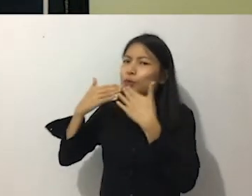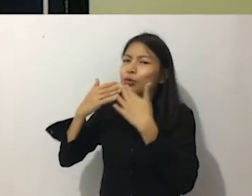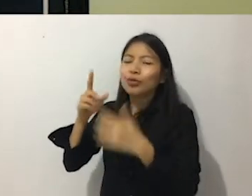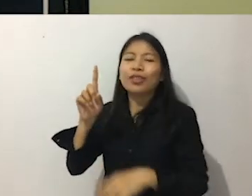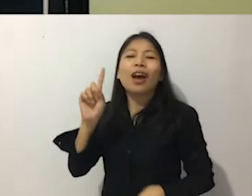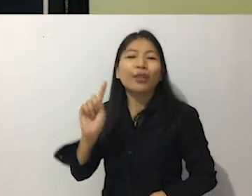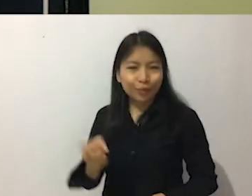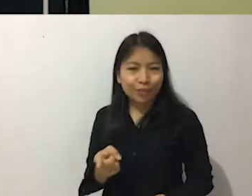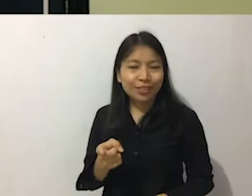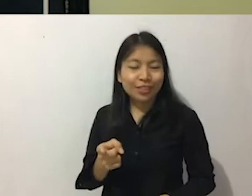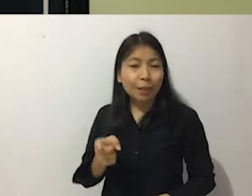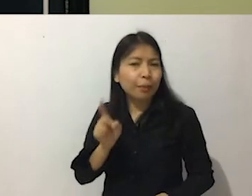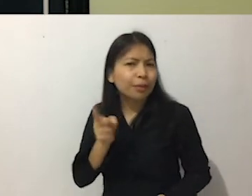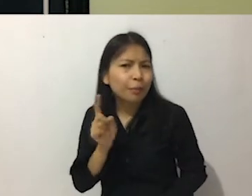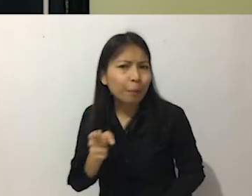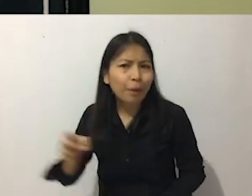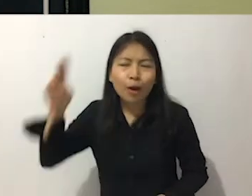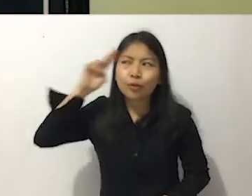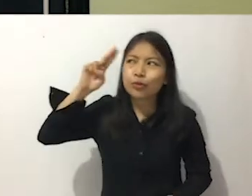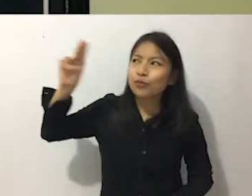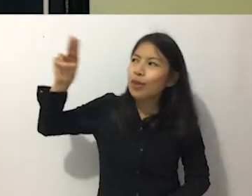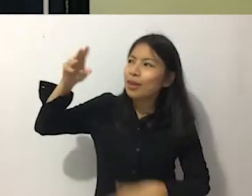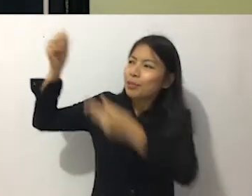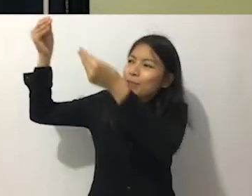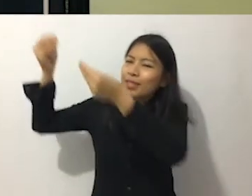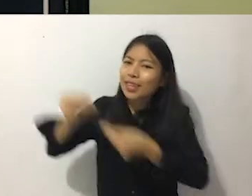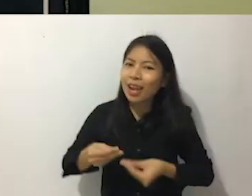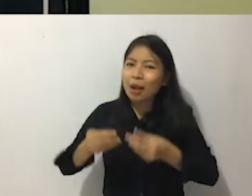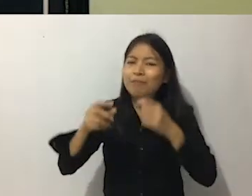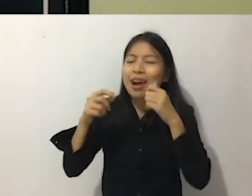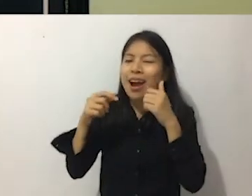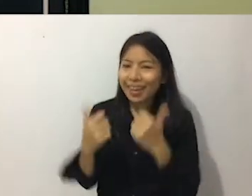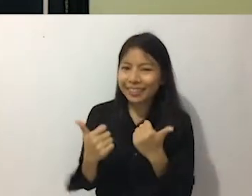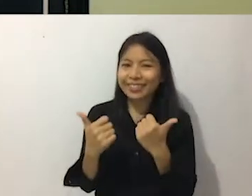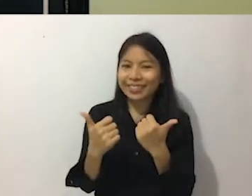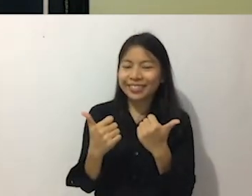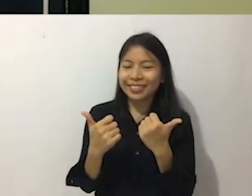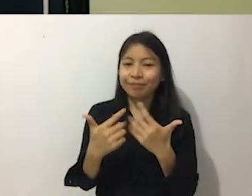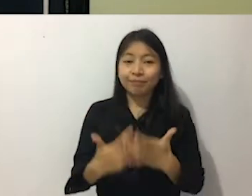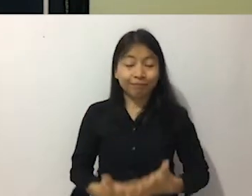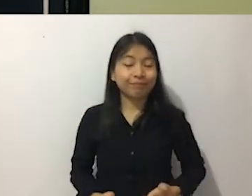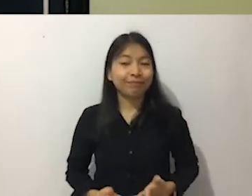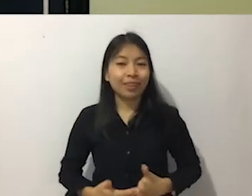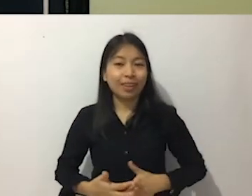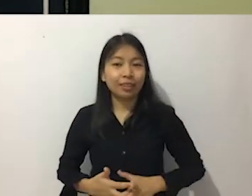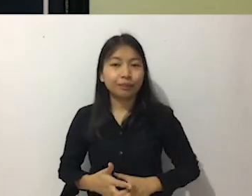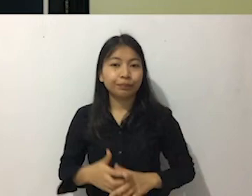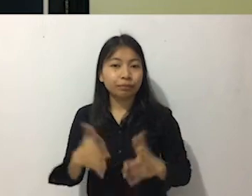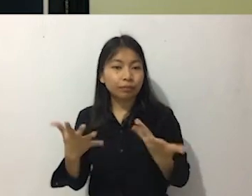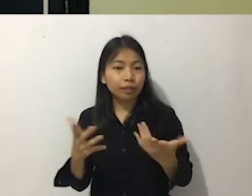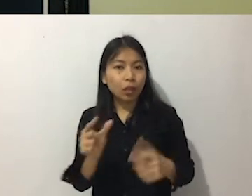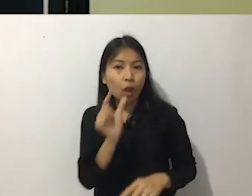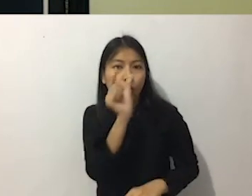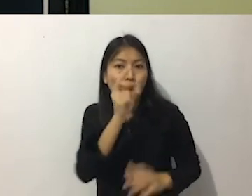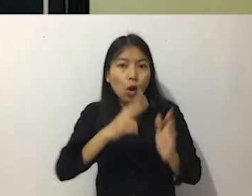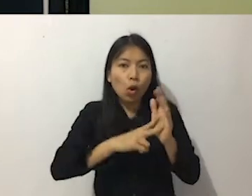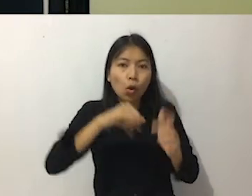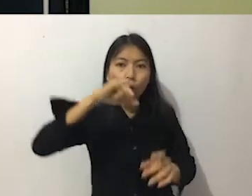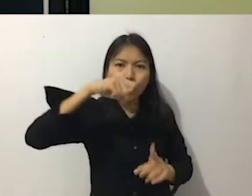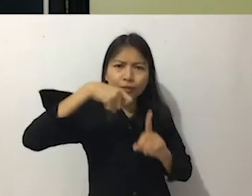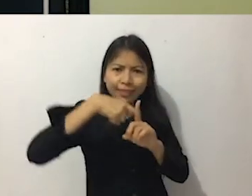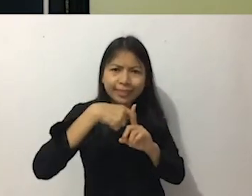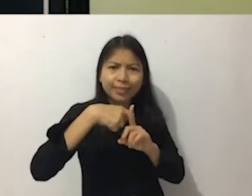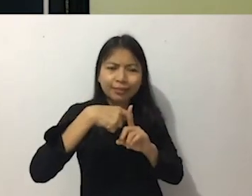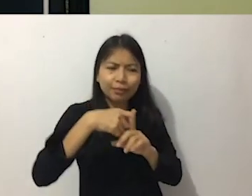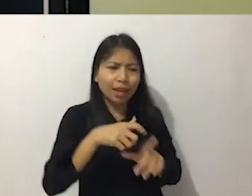baik dalam kehidupan kita. Di samping rasa syukur, lewat keunikan ini kita juga harus belajar mengenal diri kita.